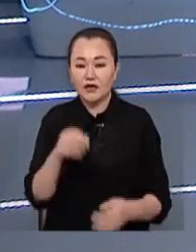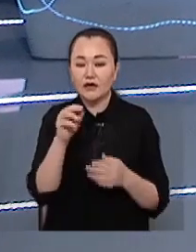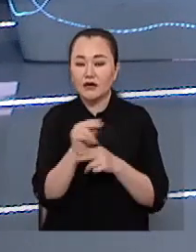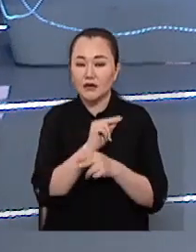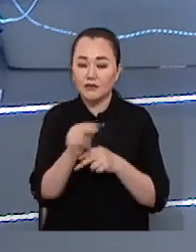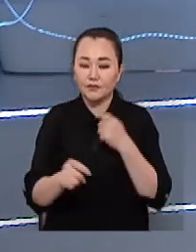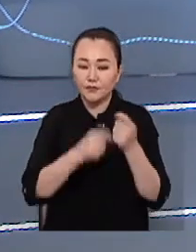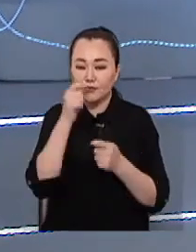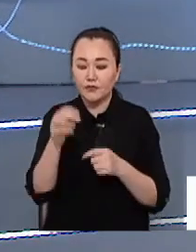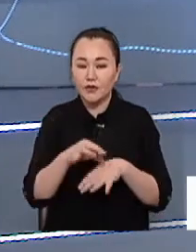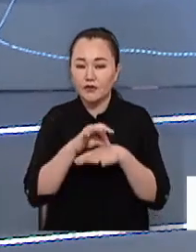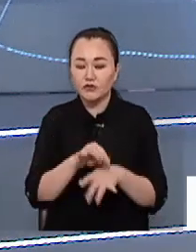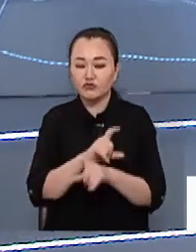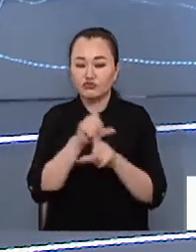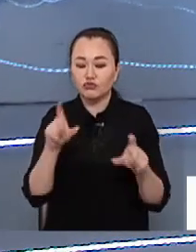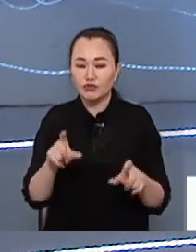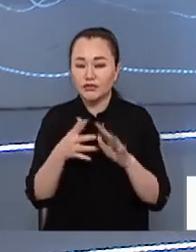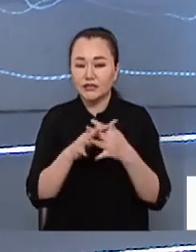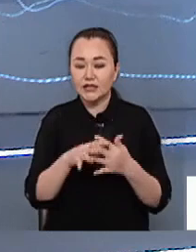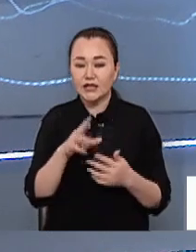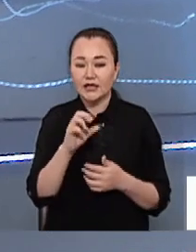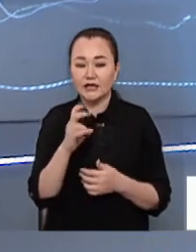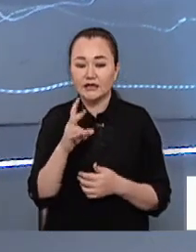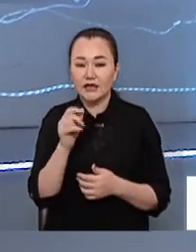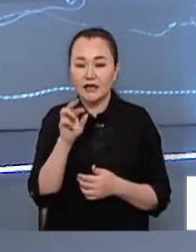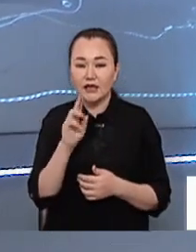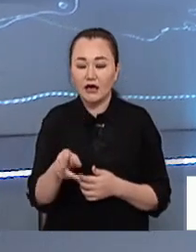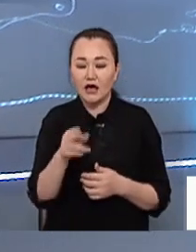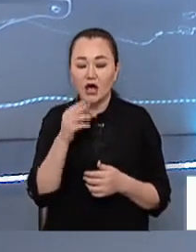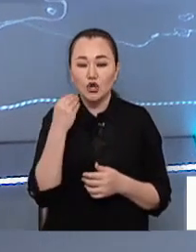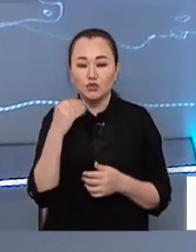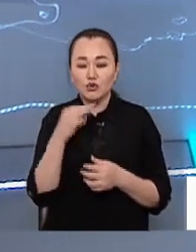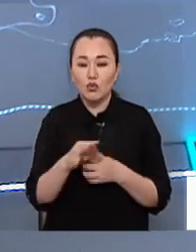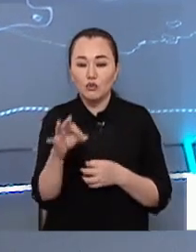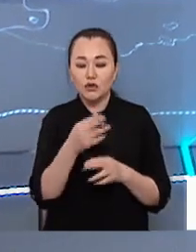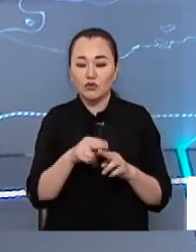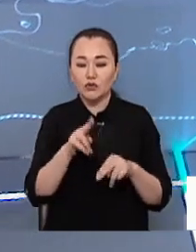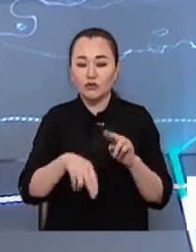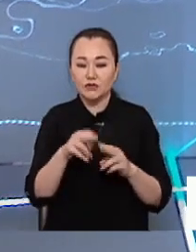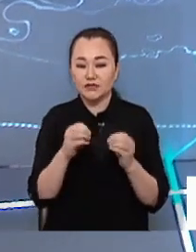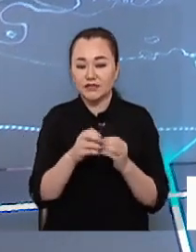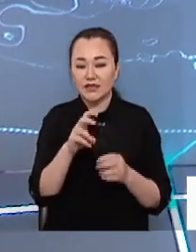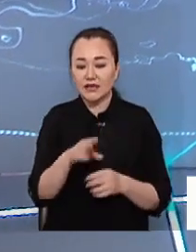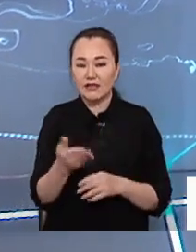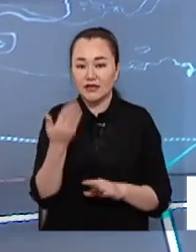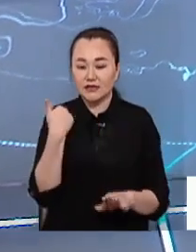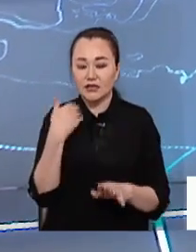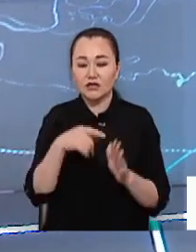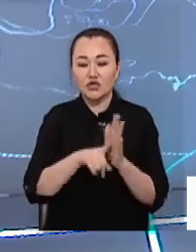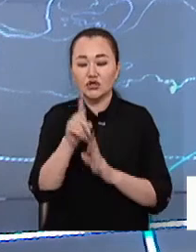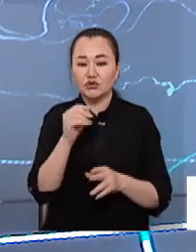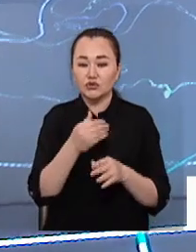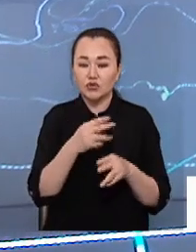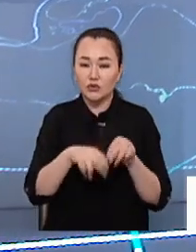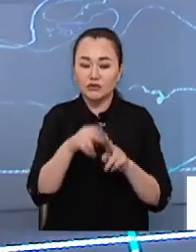Капитальный ремонт проведут в школе села Кеньки-Як Актюбинской области, которую построили всего 10 лет назад. Изначально на строительство